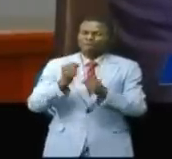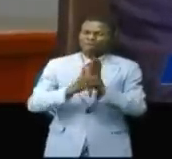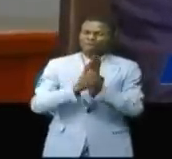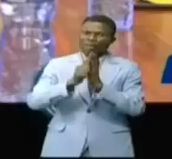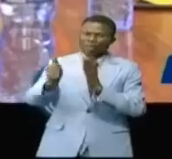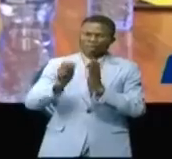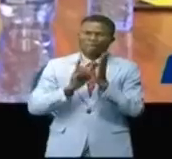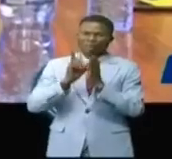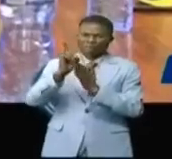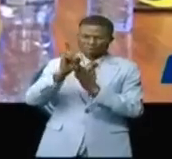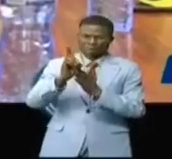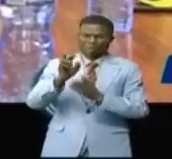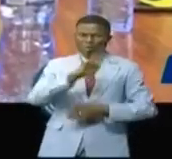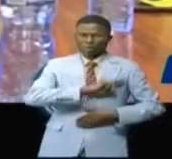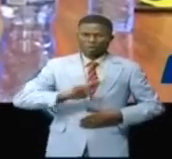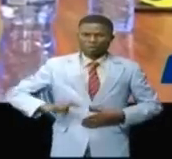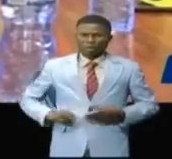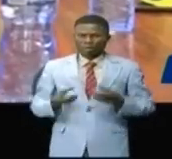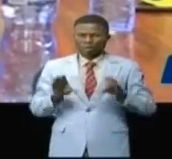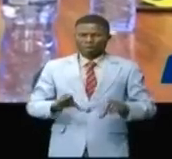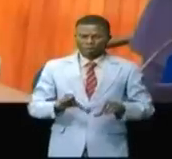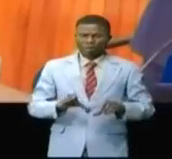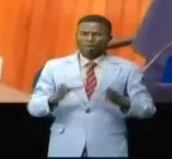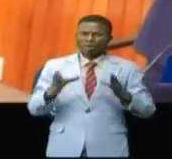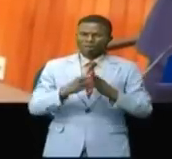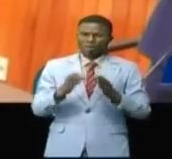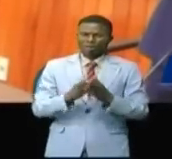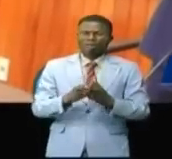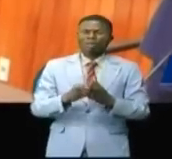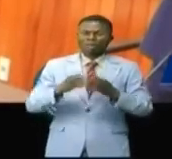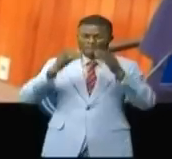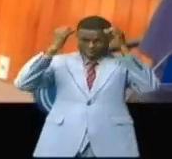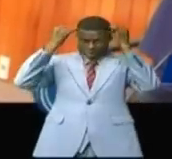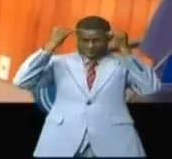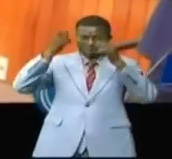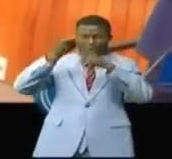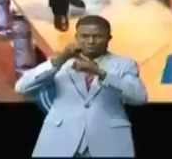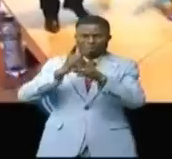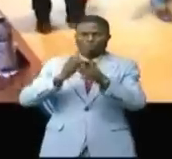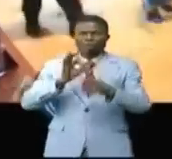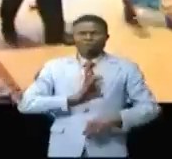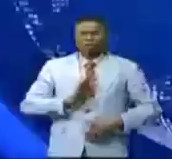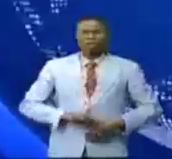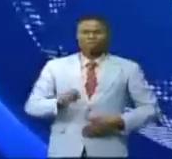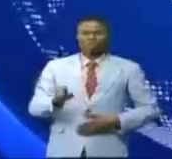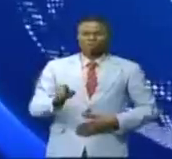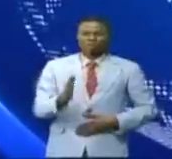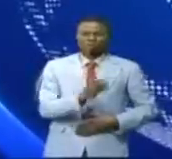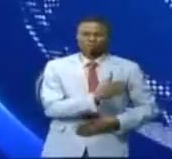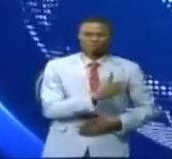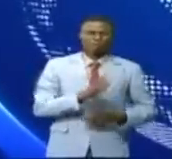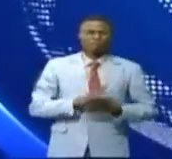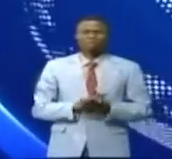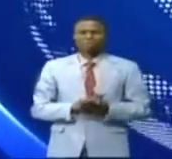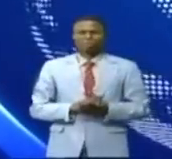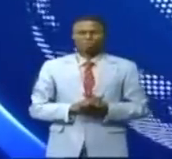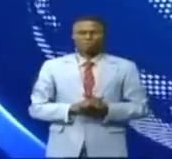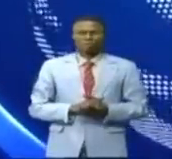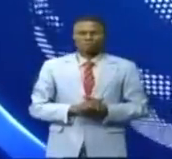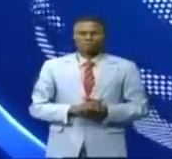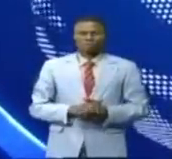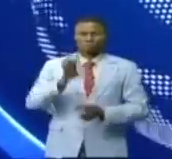le développement de la rdc ménée par le président de la république félix on donne tshisekedi des lampadaires